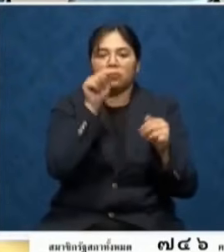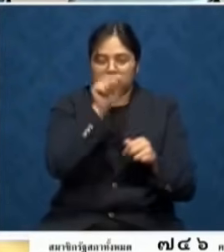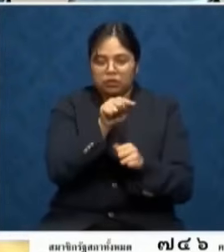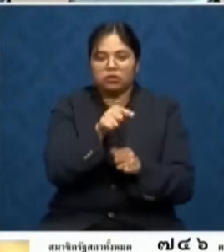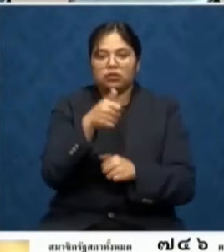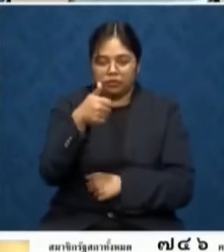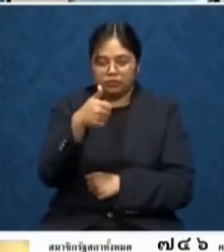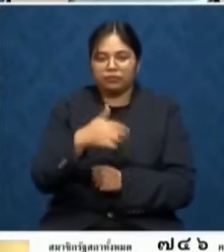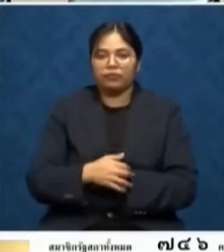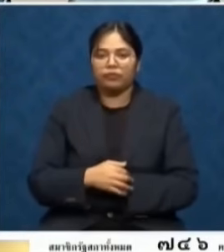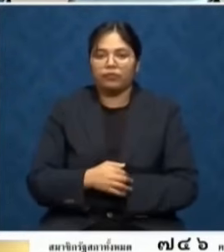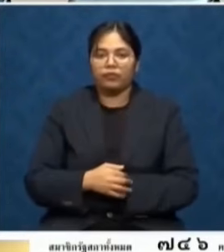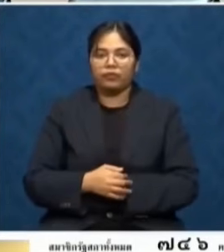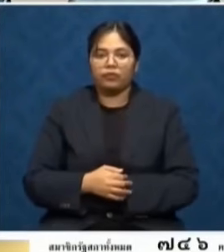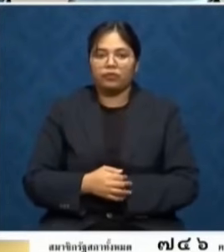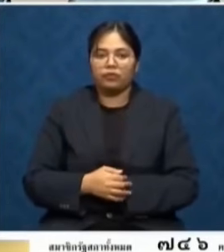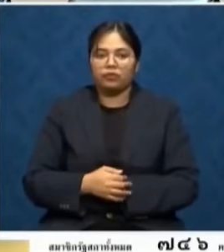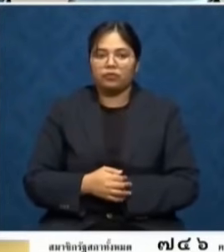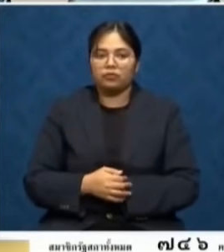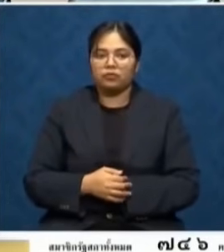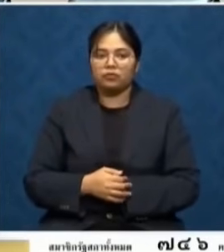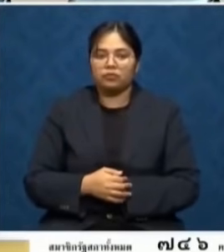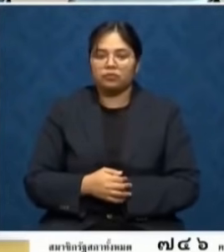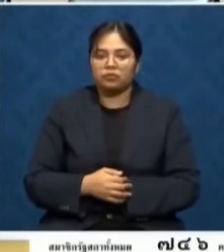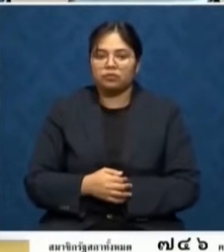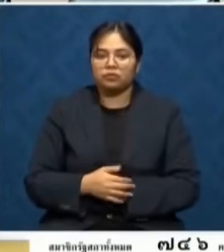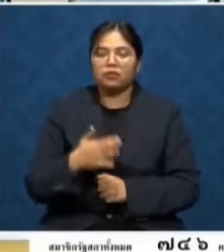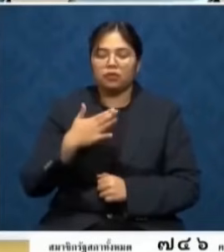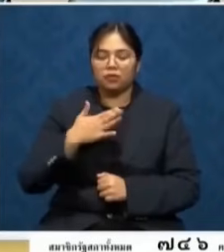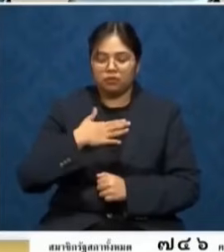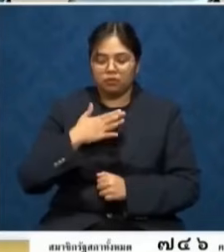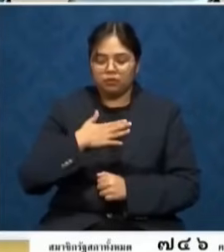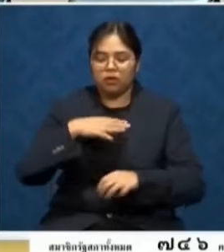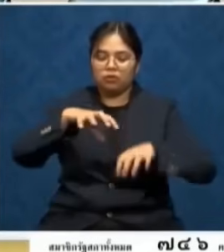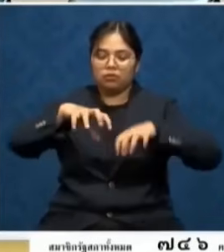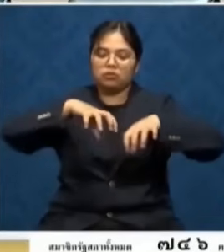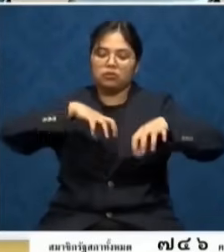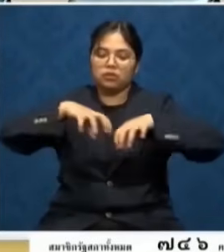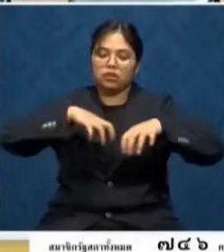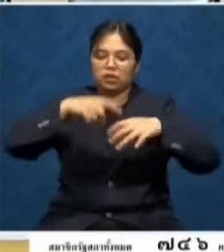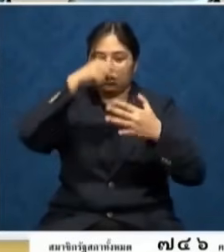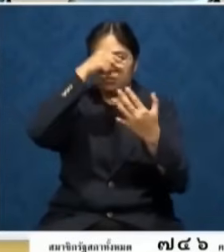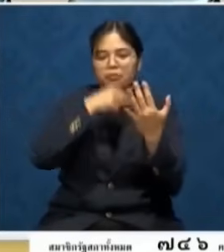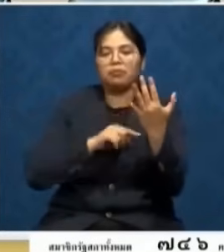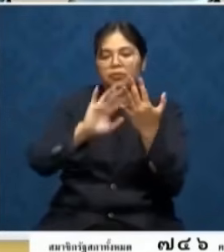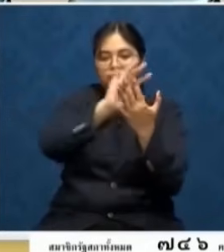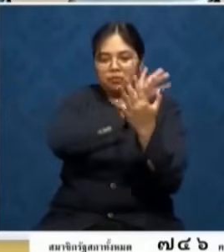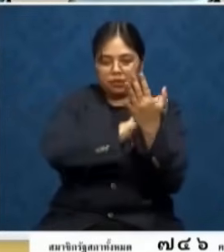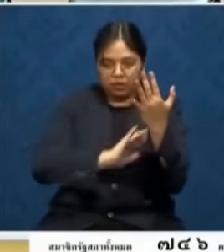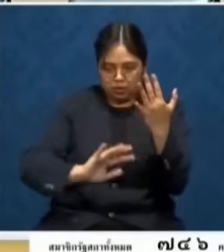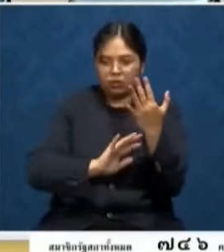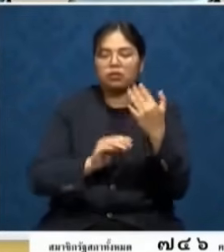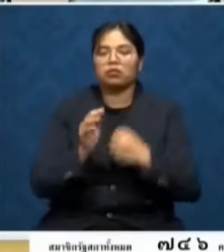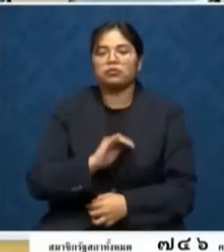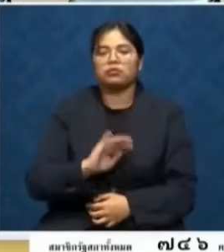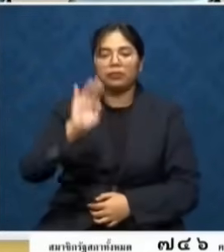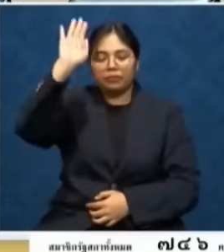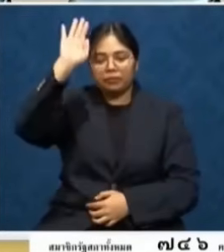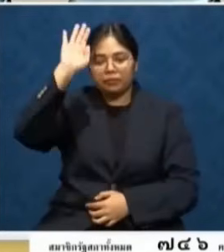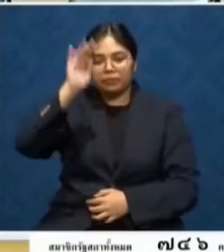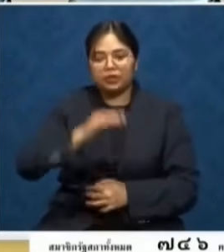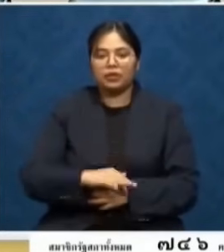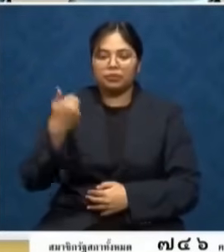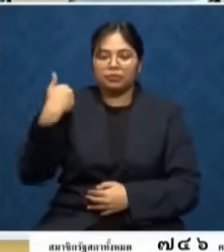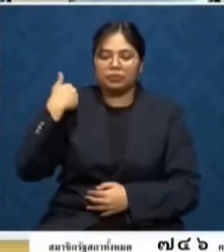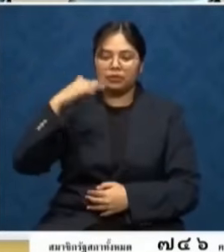แรงนั่นคือเราไม่ได้ใช้กระบวนการบริหารราชการแผ่นดินตามหลักอำนาจไตรสามอำนา